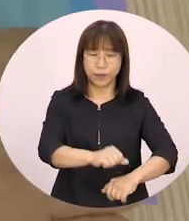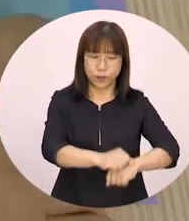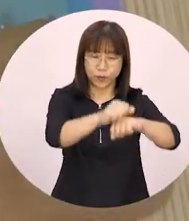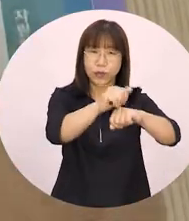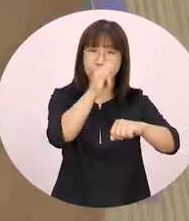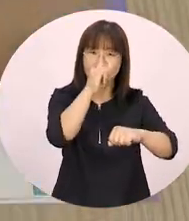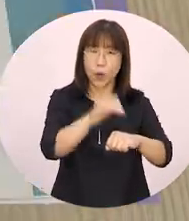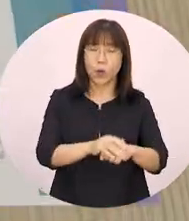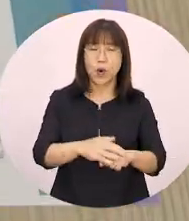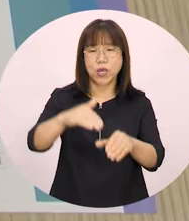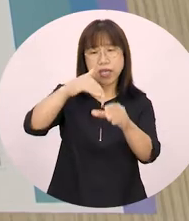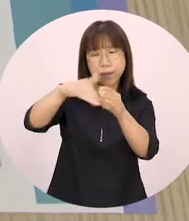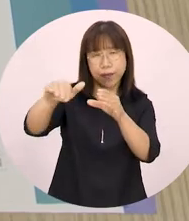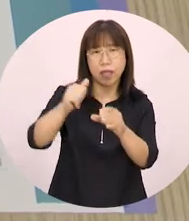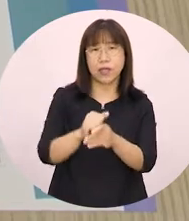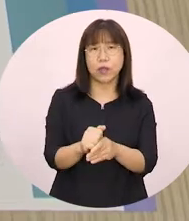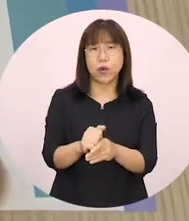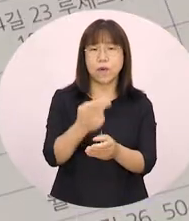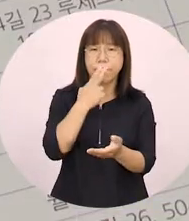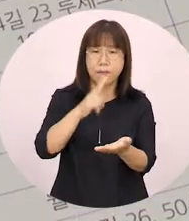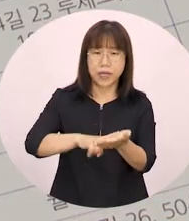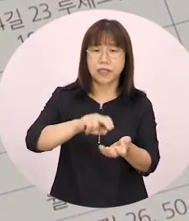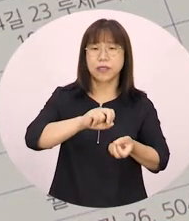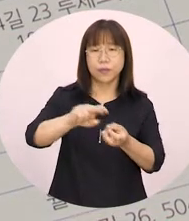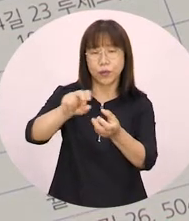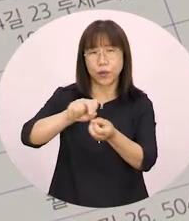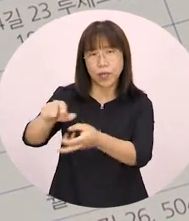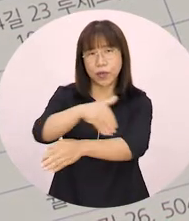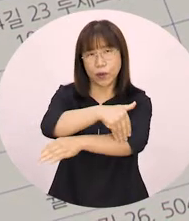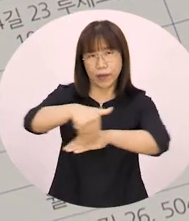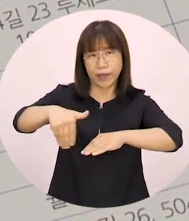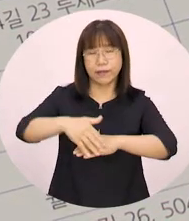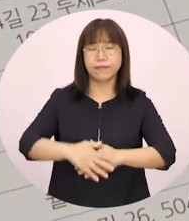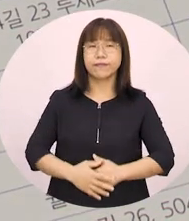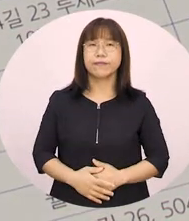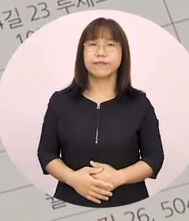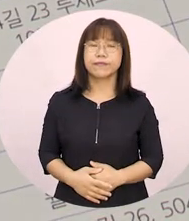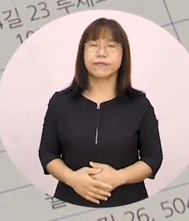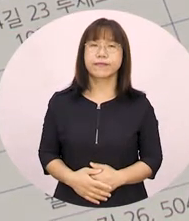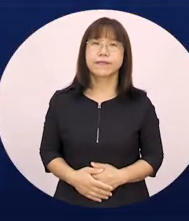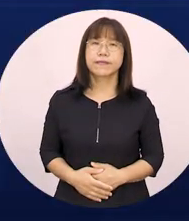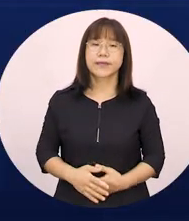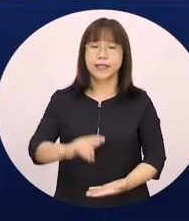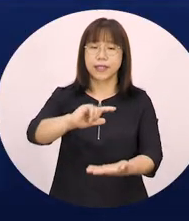있으며 이메일과 우편을 통해 각 수요처에 배부될 예정입니다.